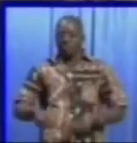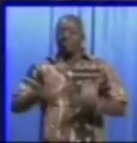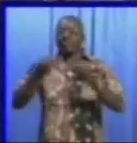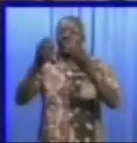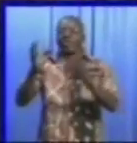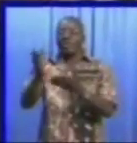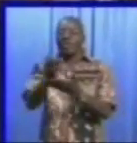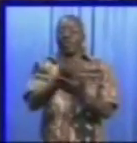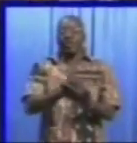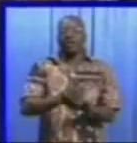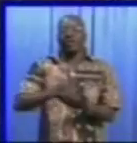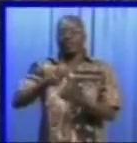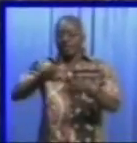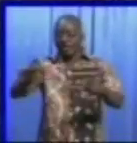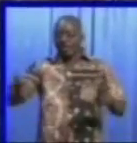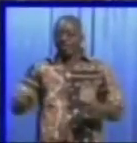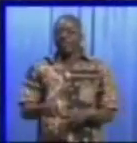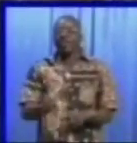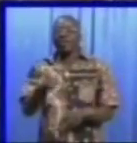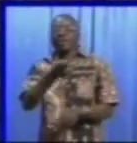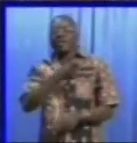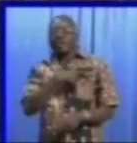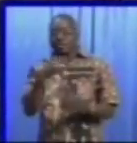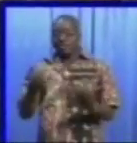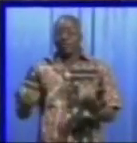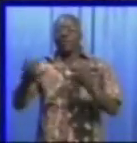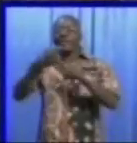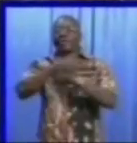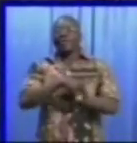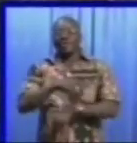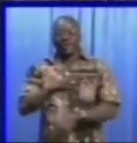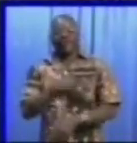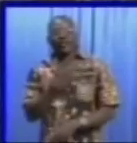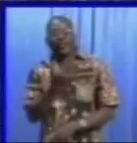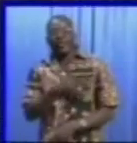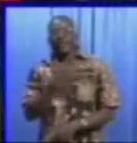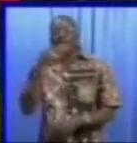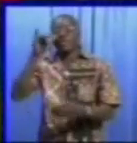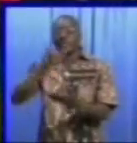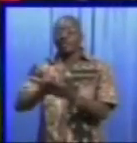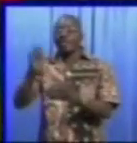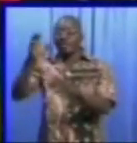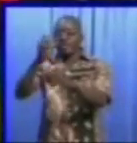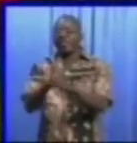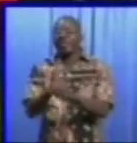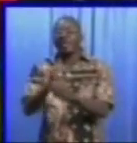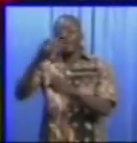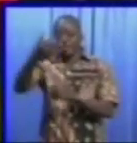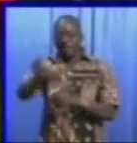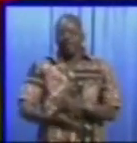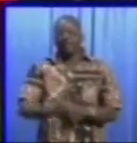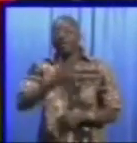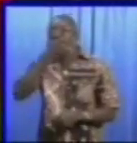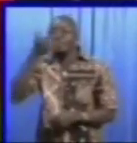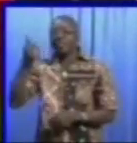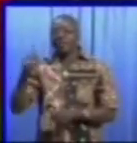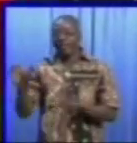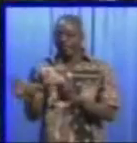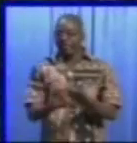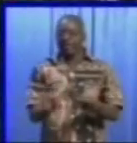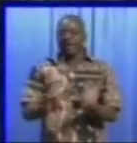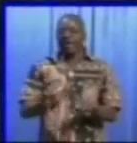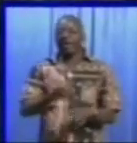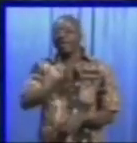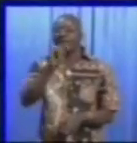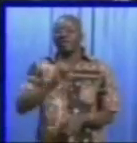collectivités locales. Une distinction qui est aujourd'hui une fierté pour les récipiendaires et une invite à mieux faire. Ce que